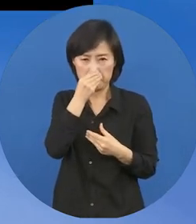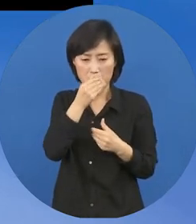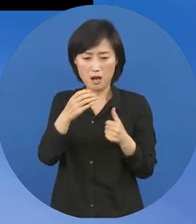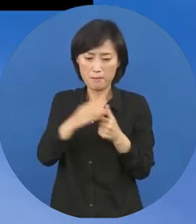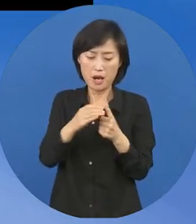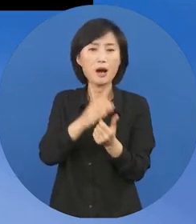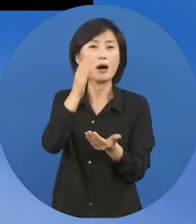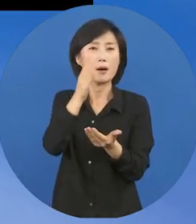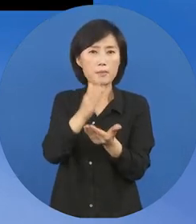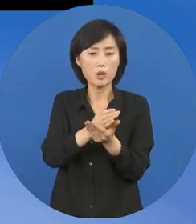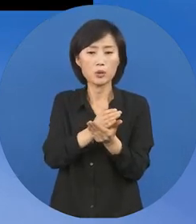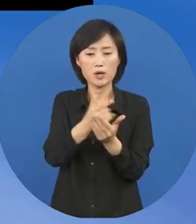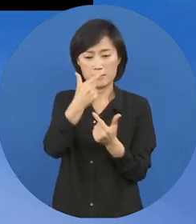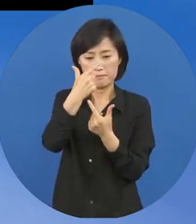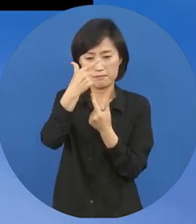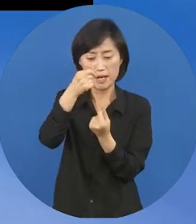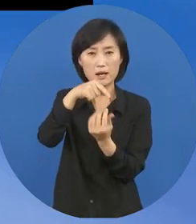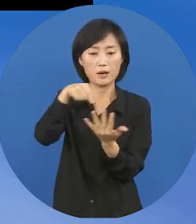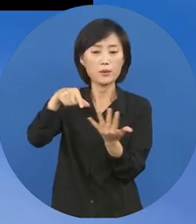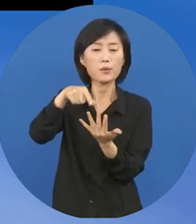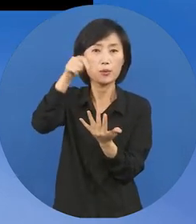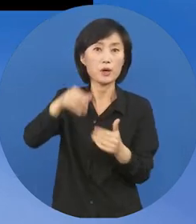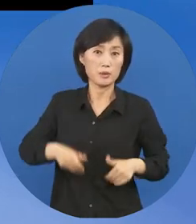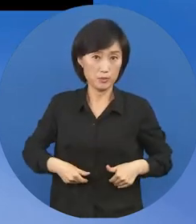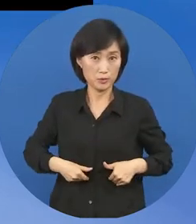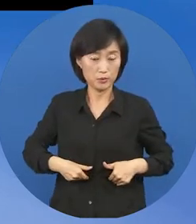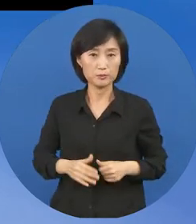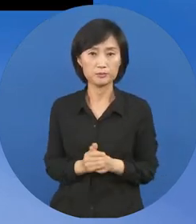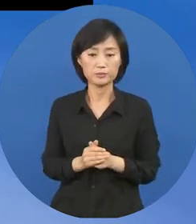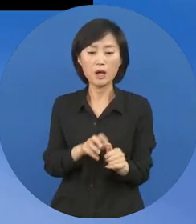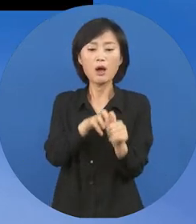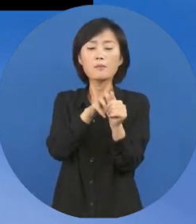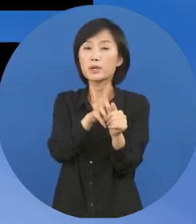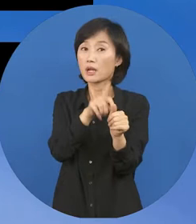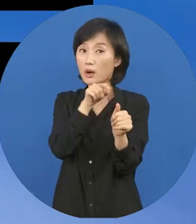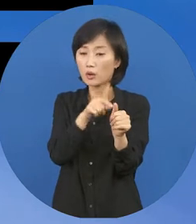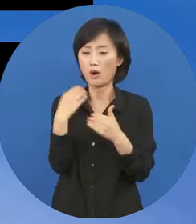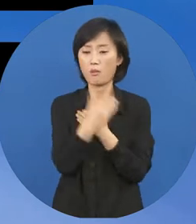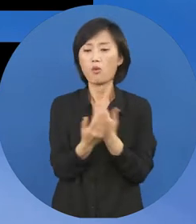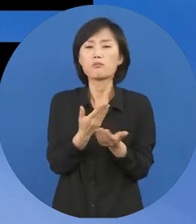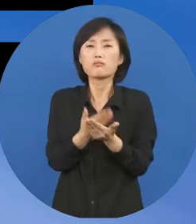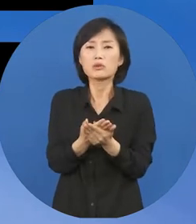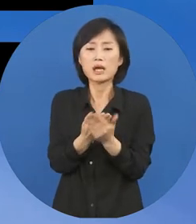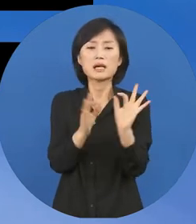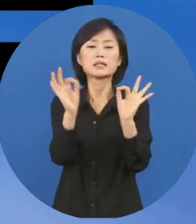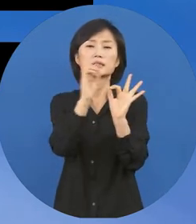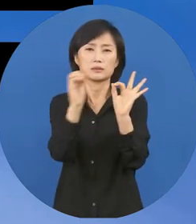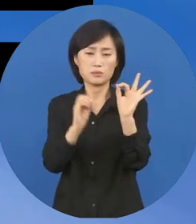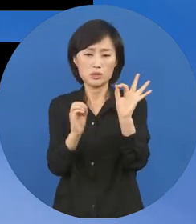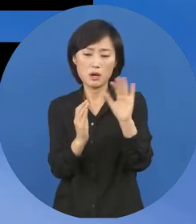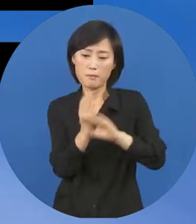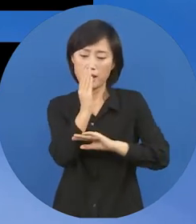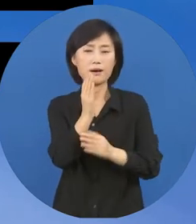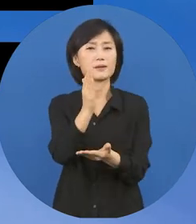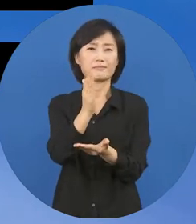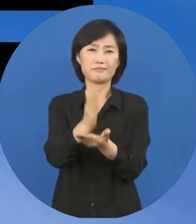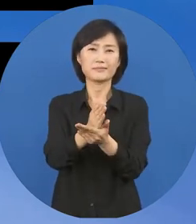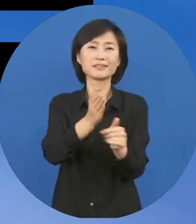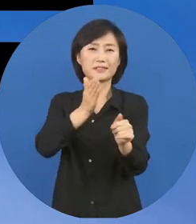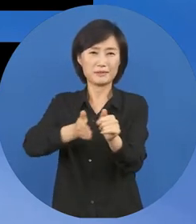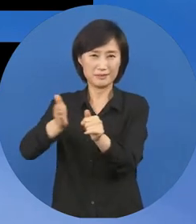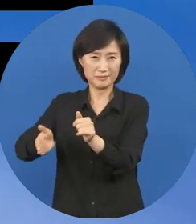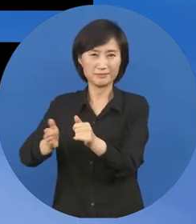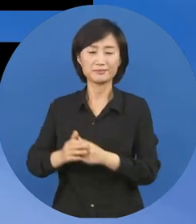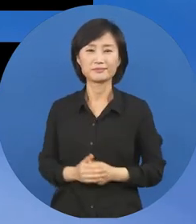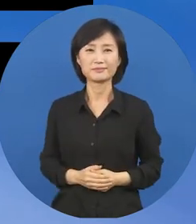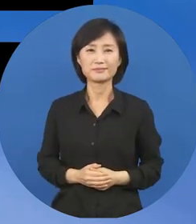조이지 않고 크지 않은 것으로 선택해야 합니다 마지막으로 배낭 무게는 자신의 몸무게 10% 를 넘지 않는 것이